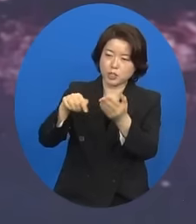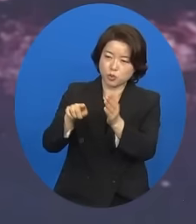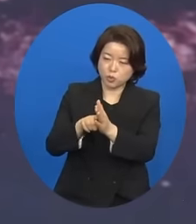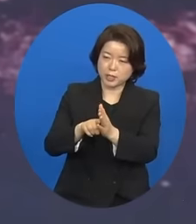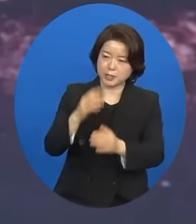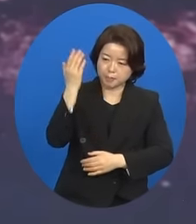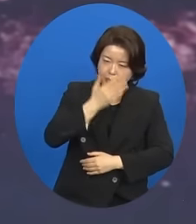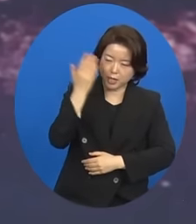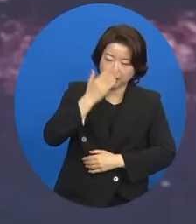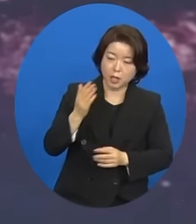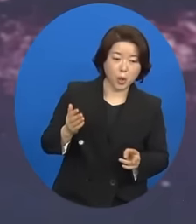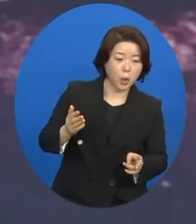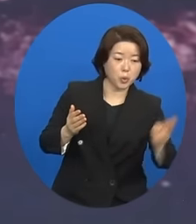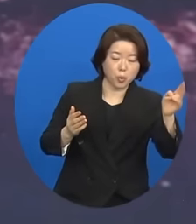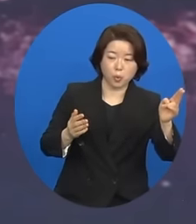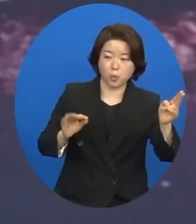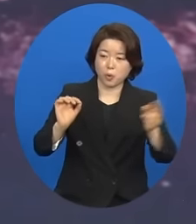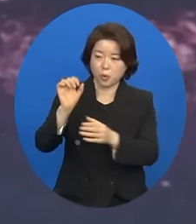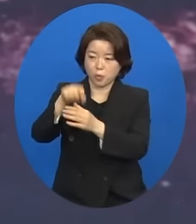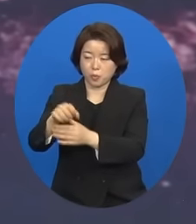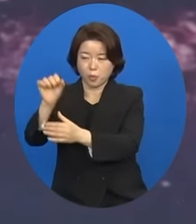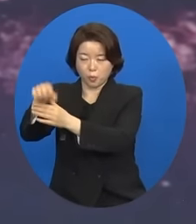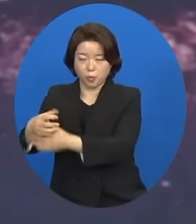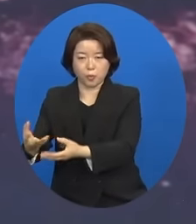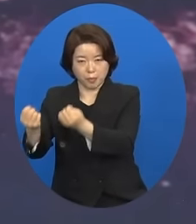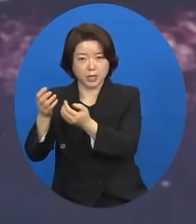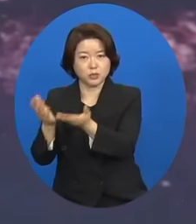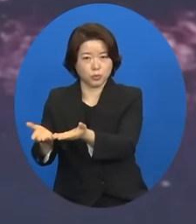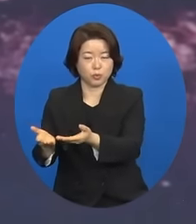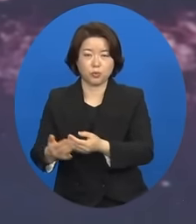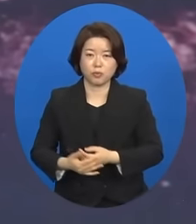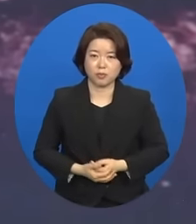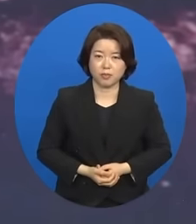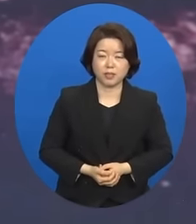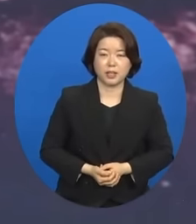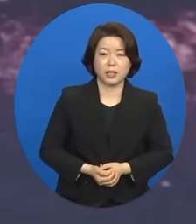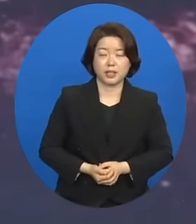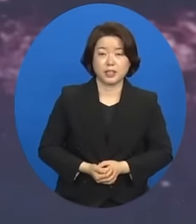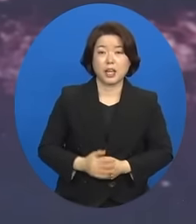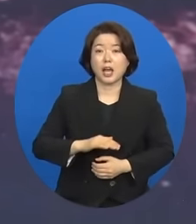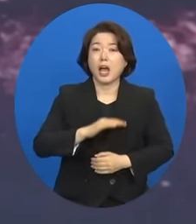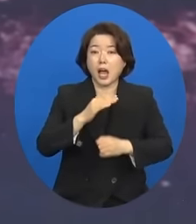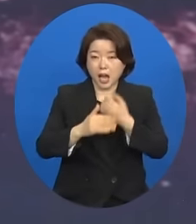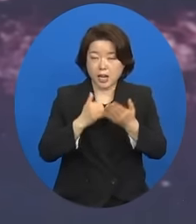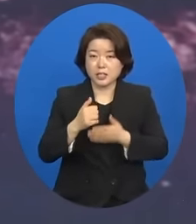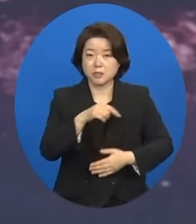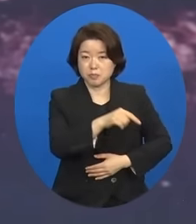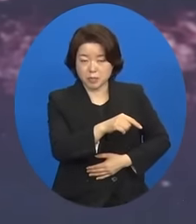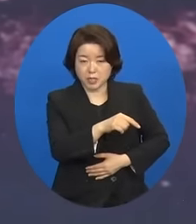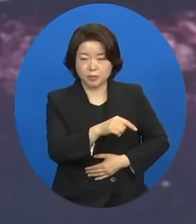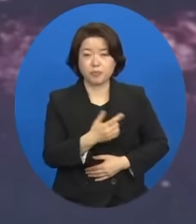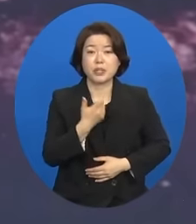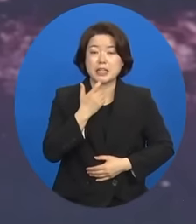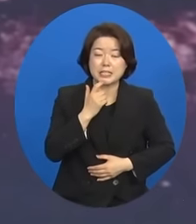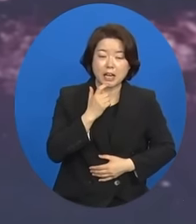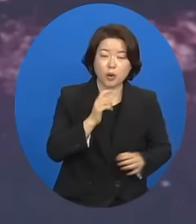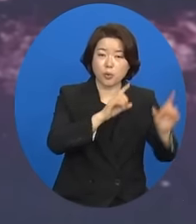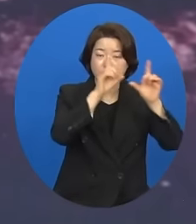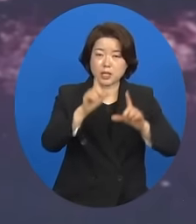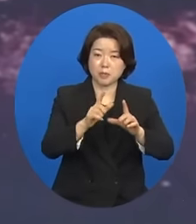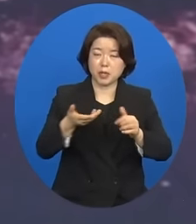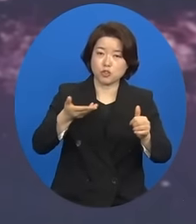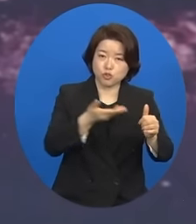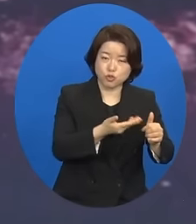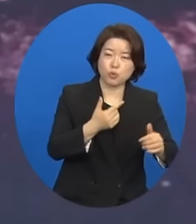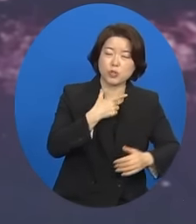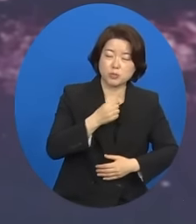이어입니다 하나님이 야의이 삶에서 지금 하시고자는 일이 뭐냐면 그에 남아 있는 육신적인 본성